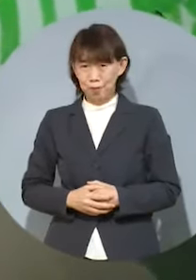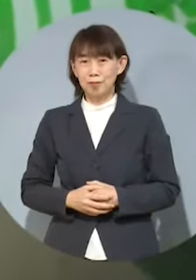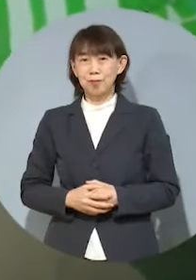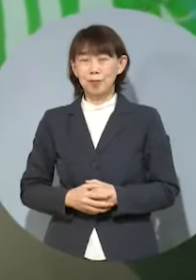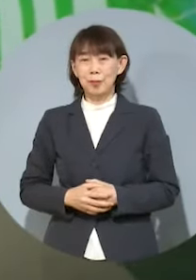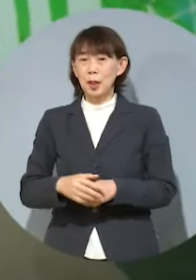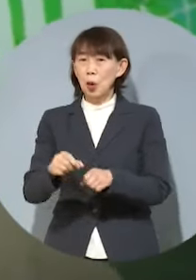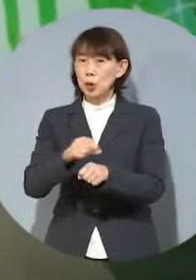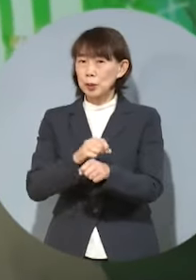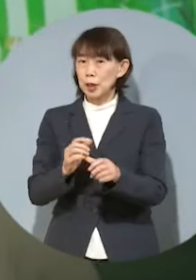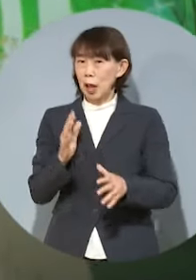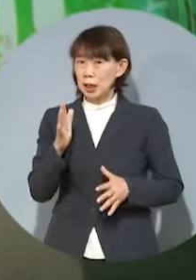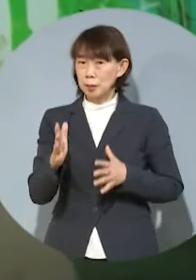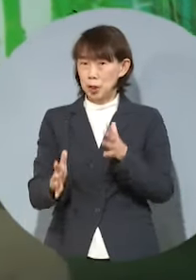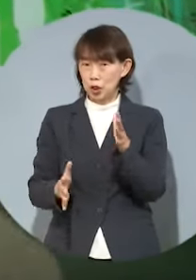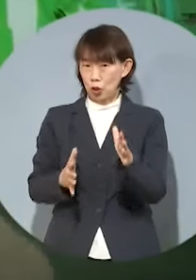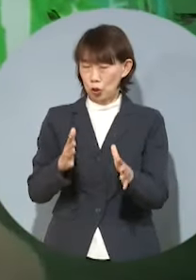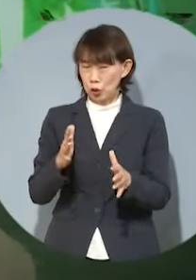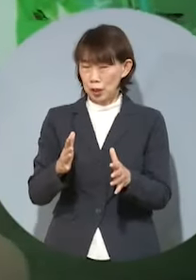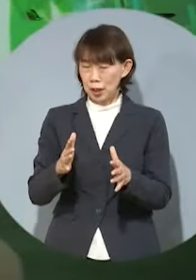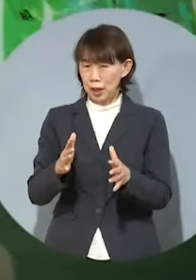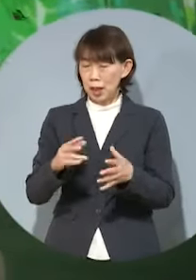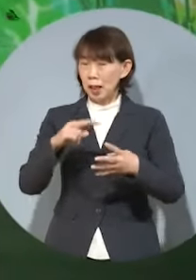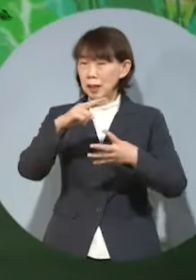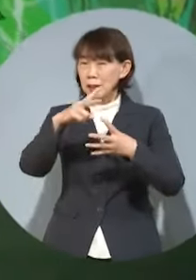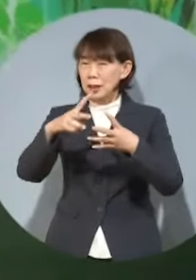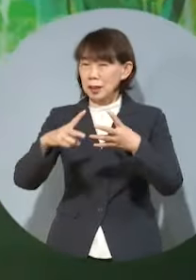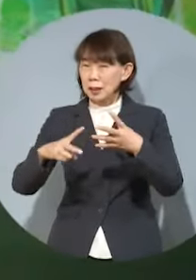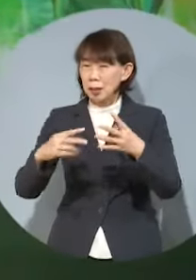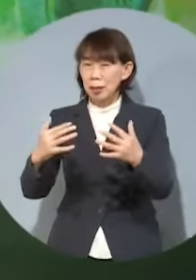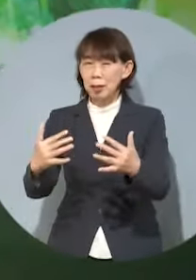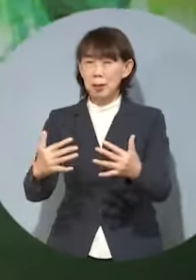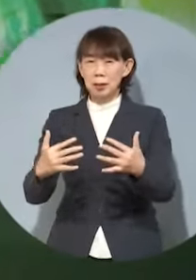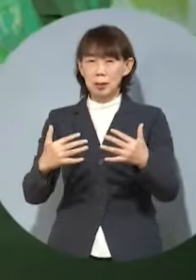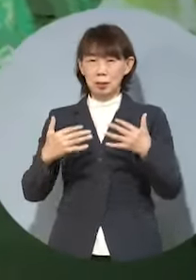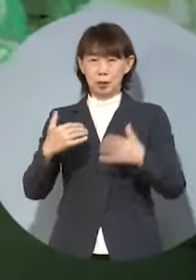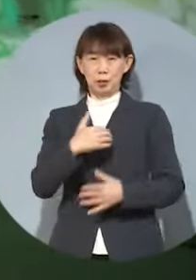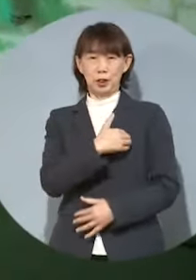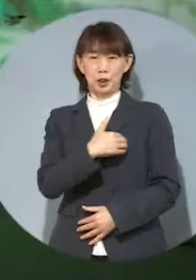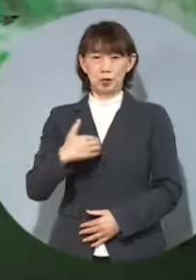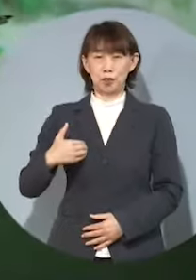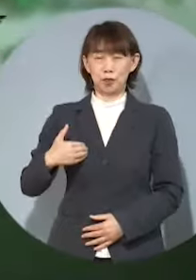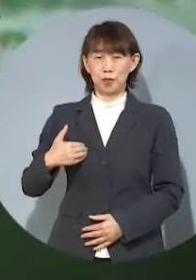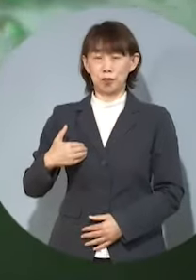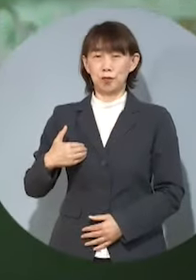オリジナルのアニメーションで高尾山の四季を体感することができます。